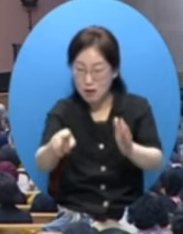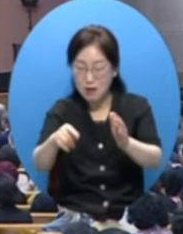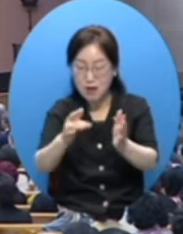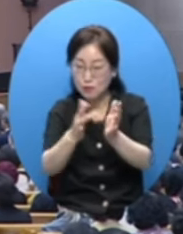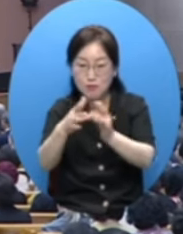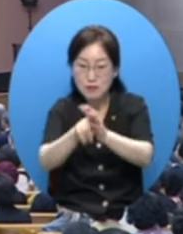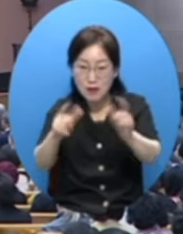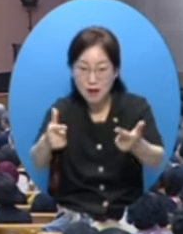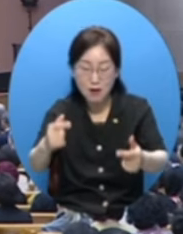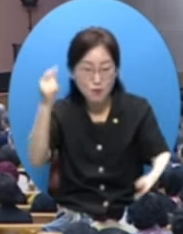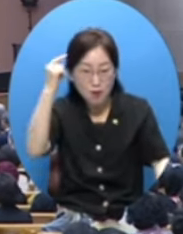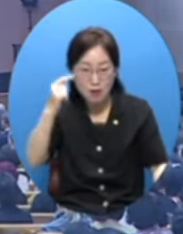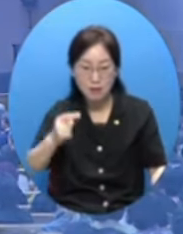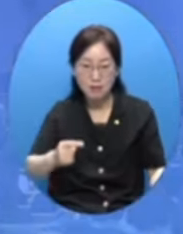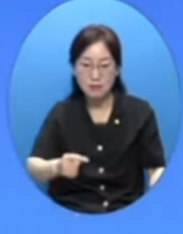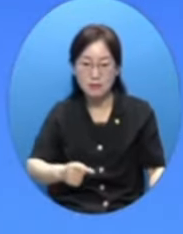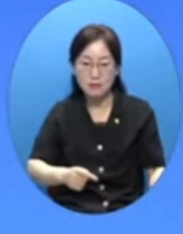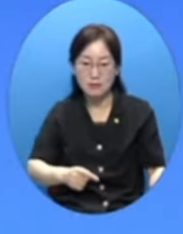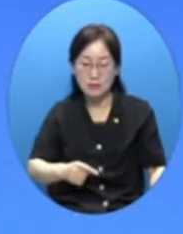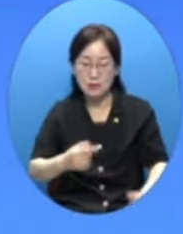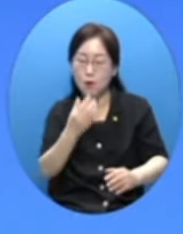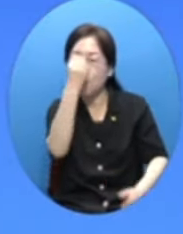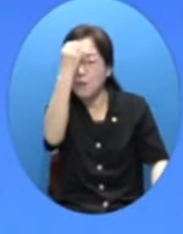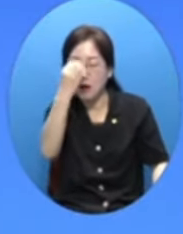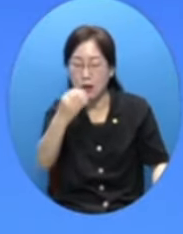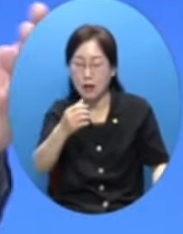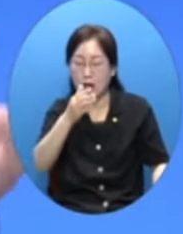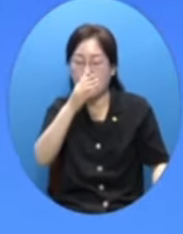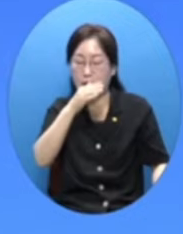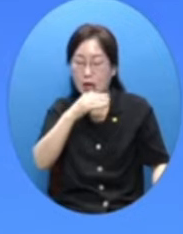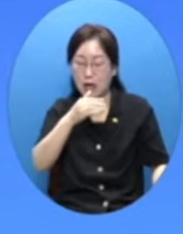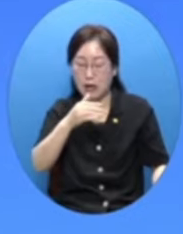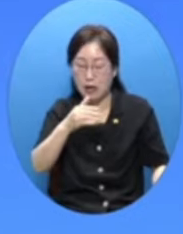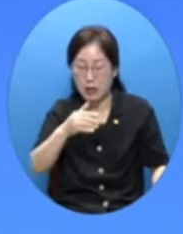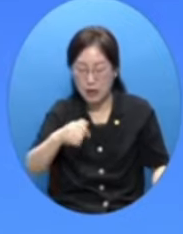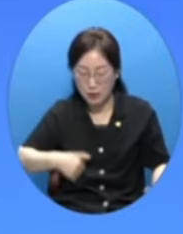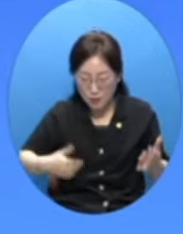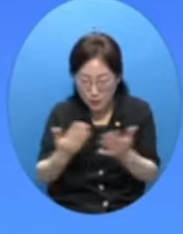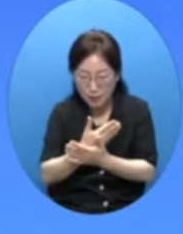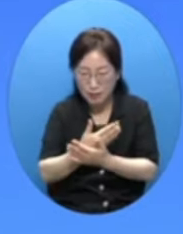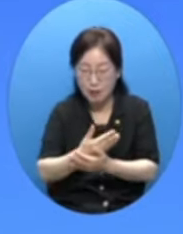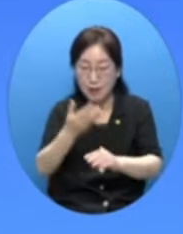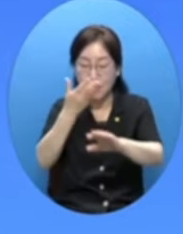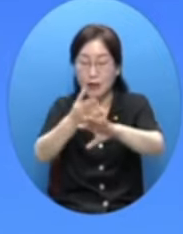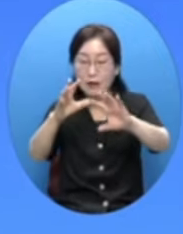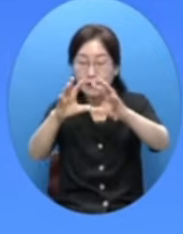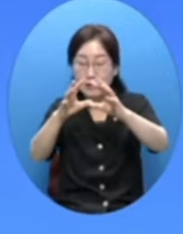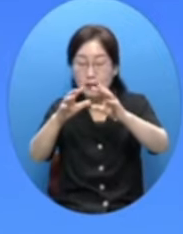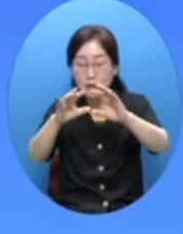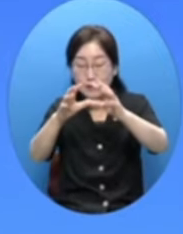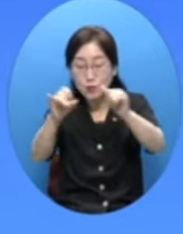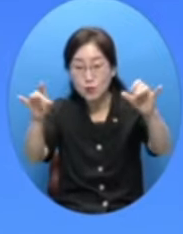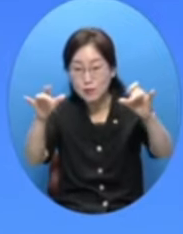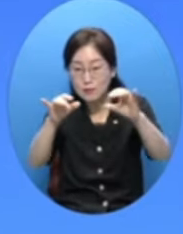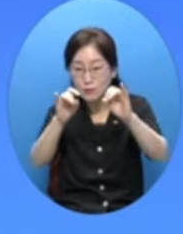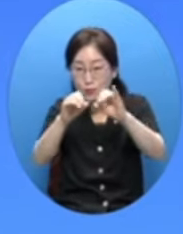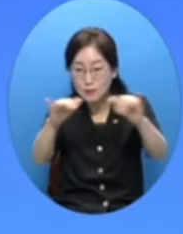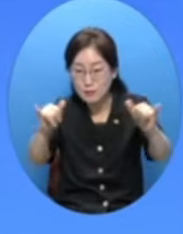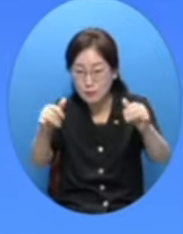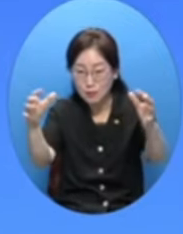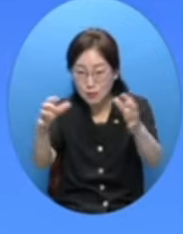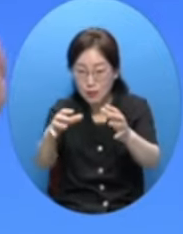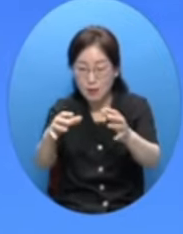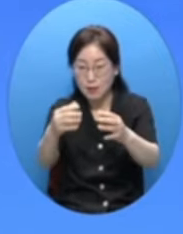내가 회개합니다. 하나님이 날 책망하셨습니다. 눈물로 회개할 때 모든 성교사들이 다 같이 은혜 받고 눈물로 함께 회개하고